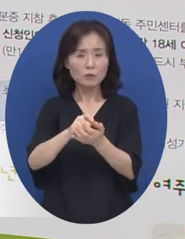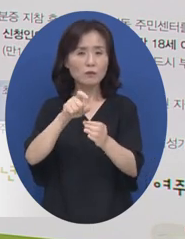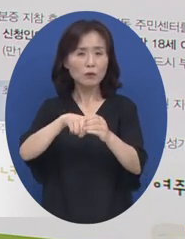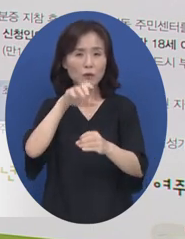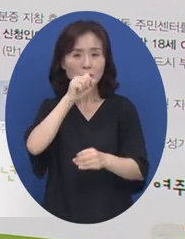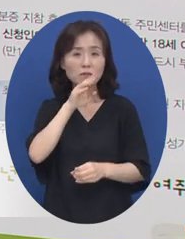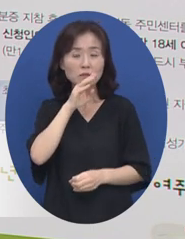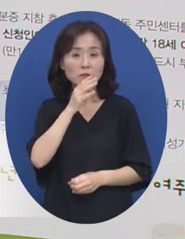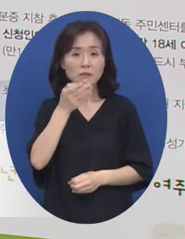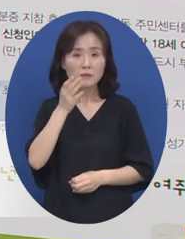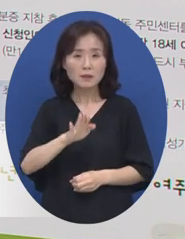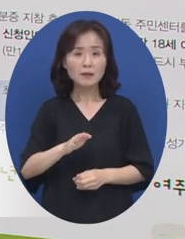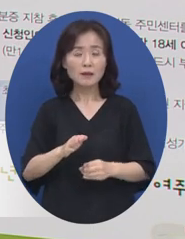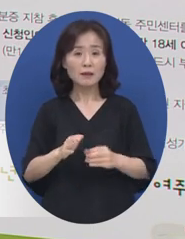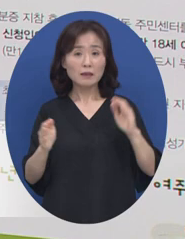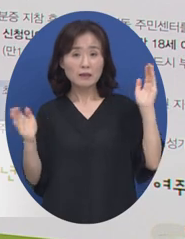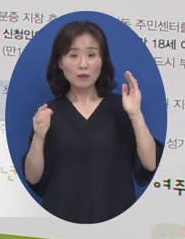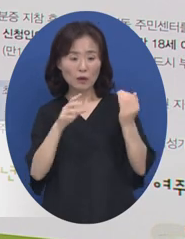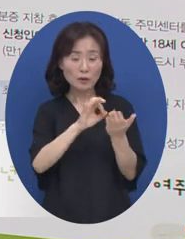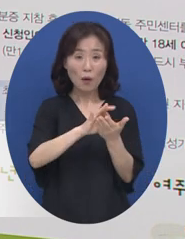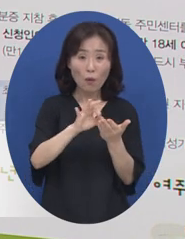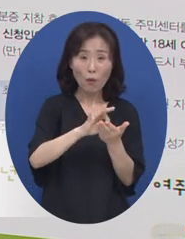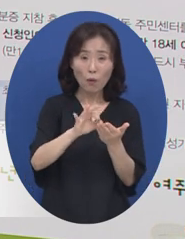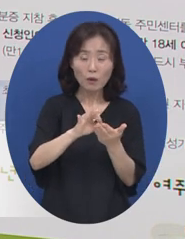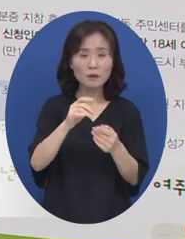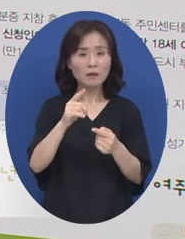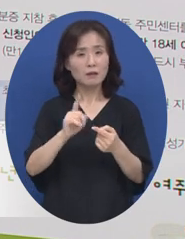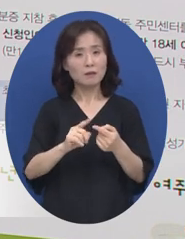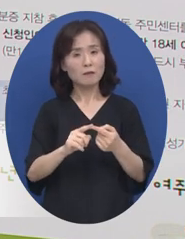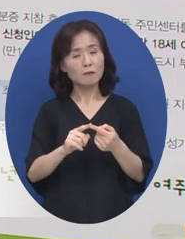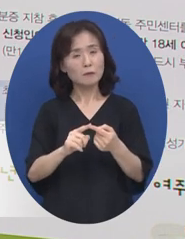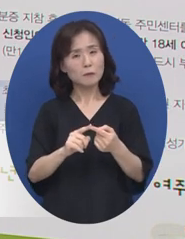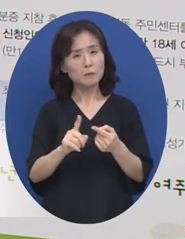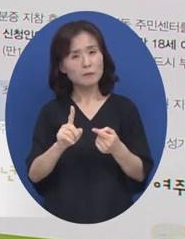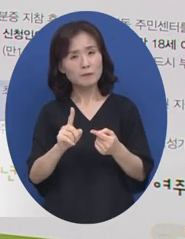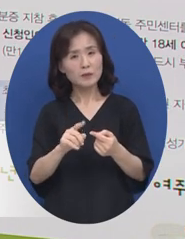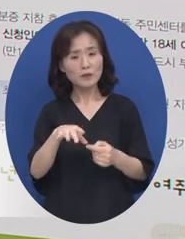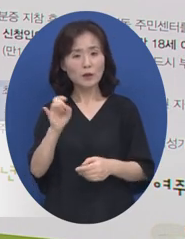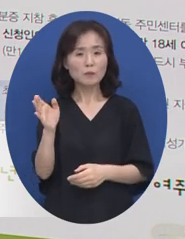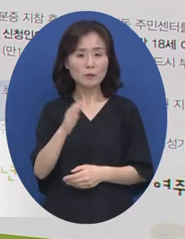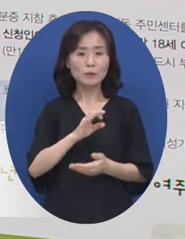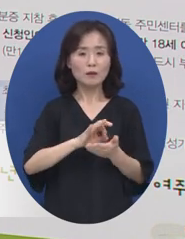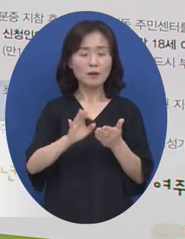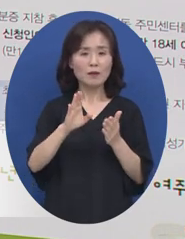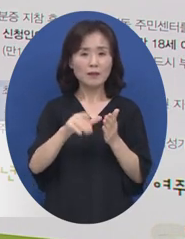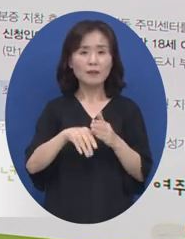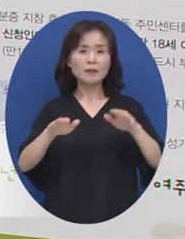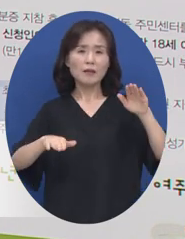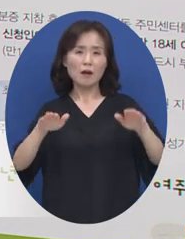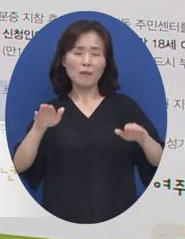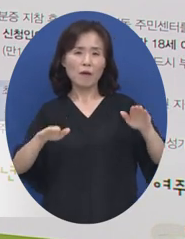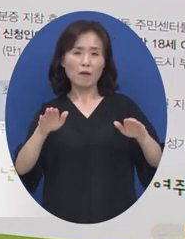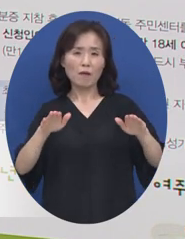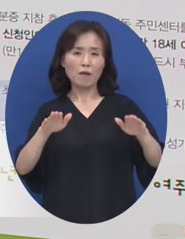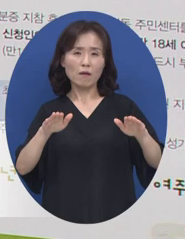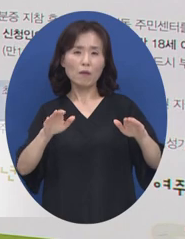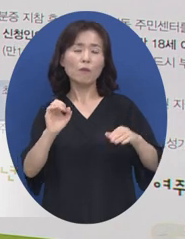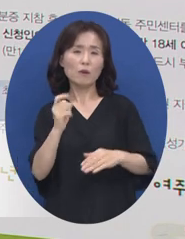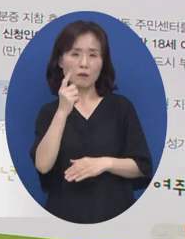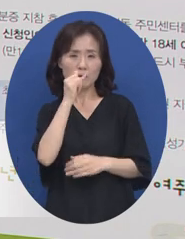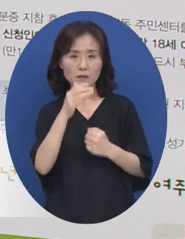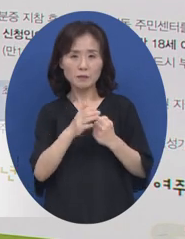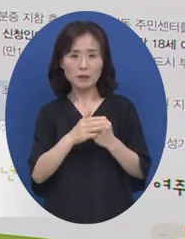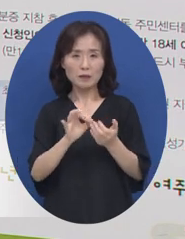거는 좋은데 아이들이 그거를 사용함에 있어서 어떤 그런 처음부터 사용할 때 그런 차별적 요소가 되기